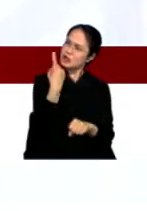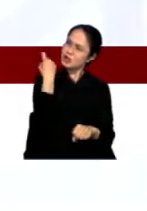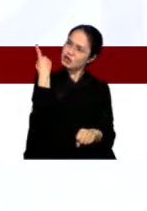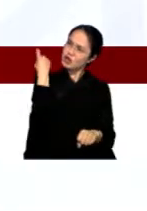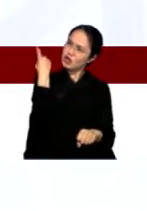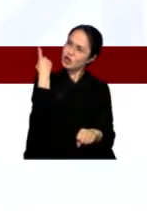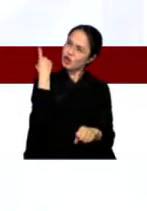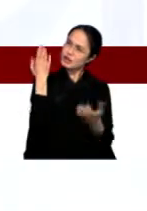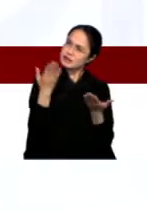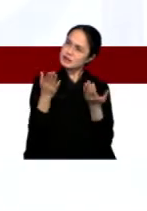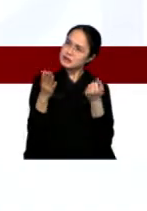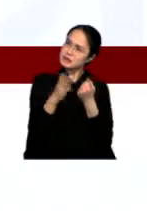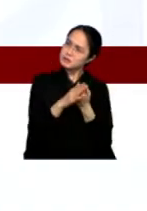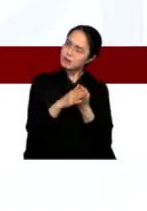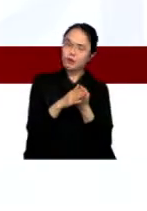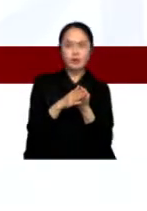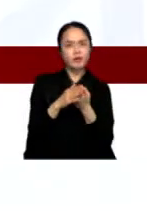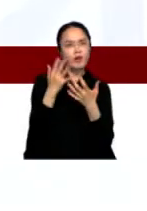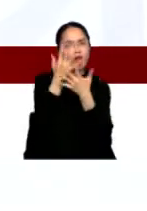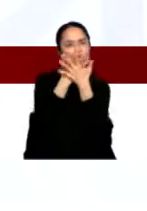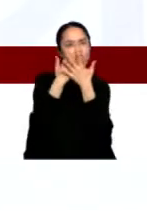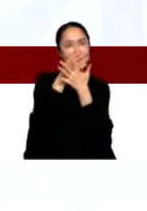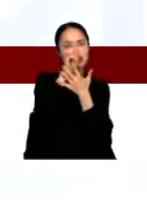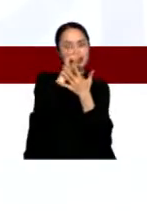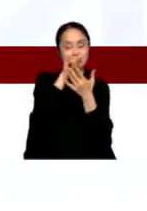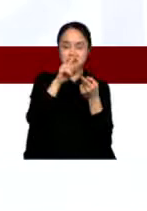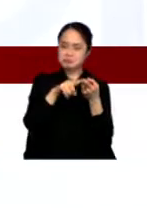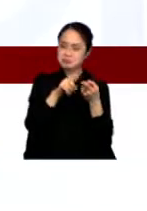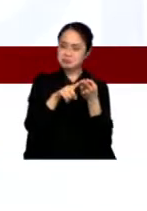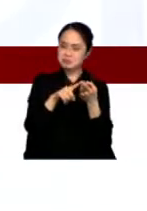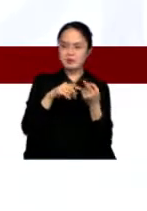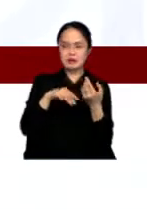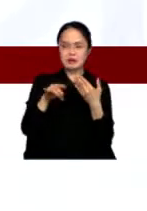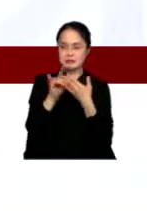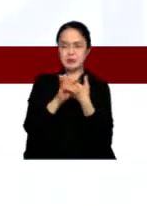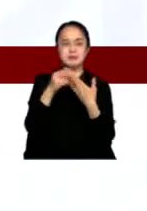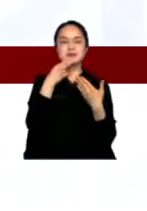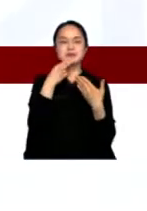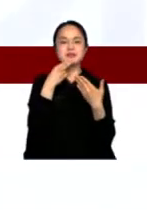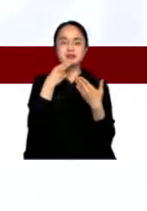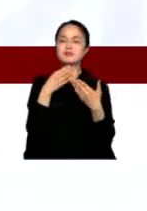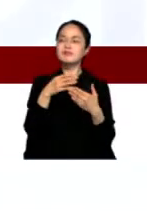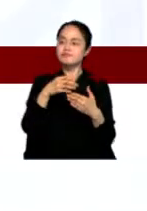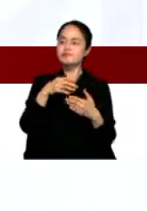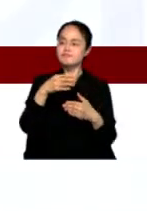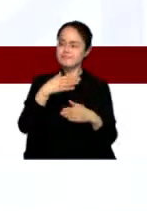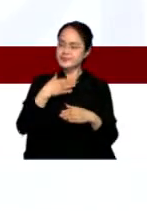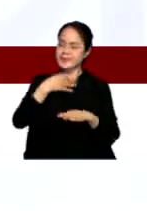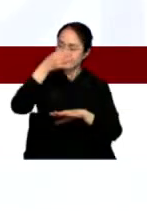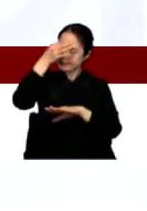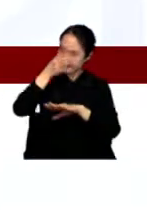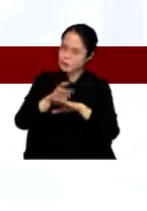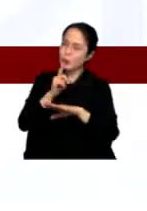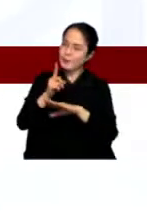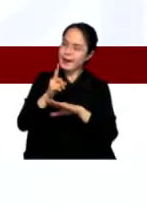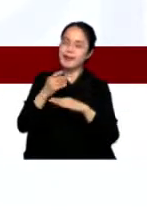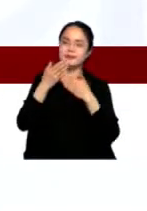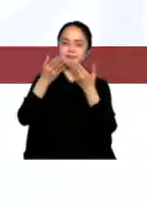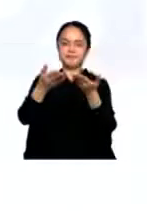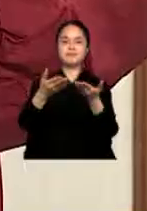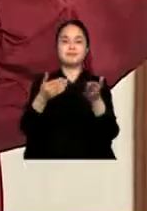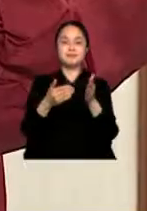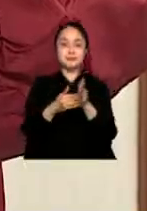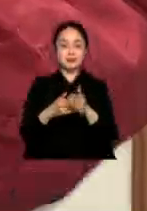기업착오로 빚어진 오해와 혼선입니다. 여기에 대해서는 변명의 여지 없이 송구스럽고 죄송하다는 사죄의 말씀을 다시 한번